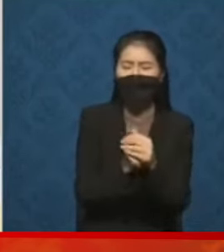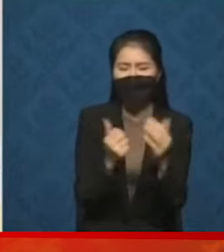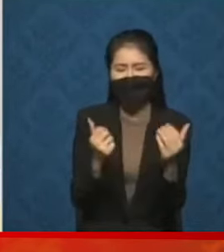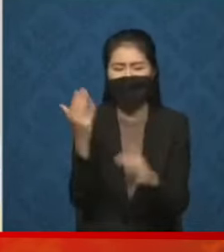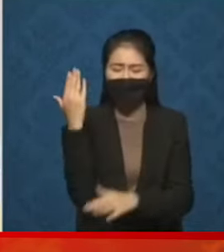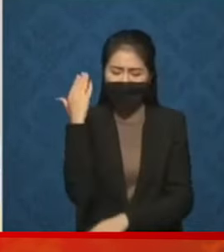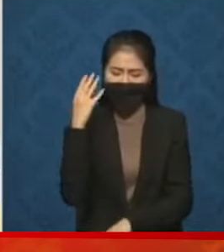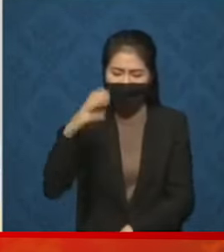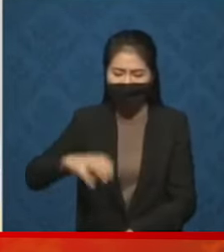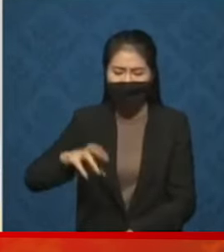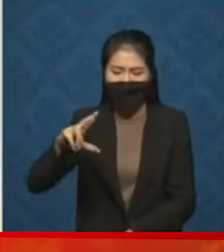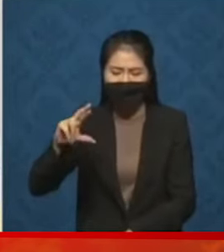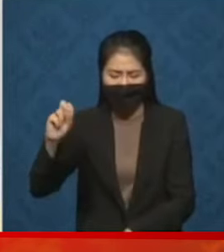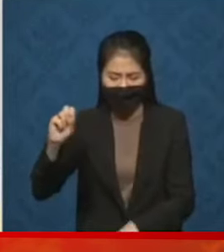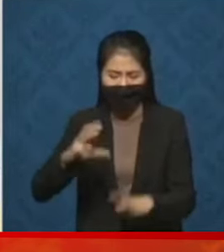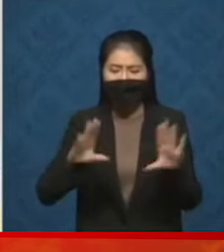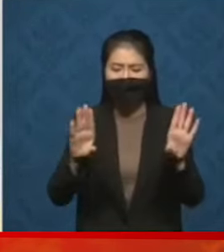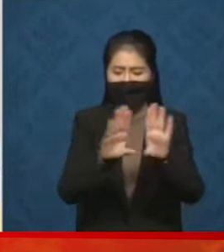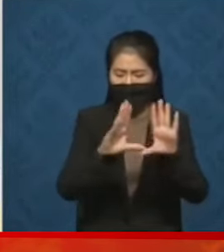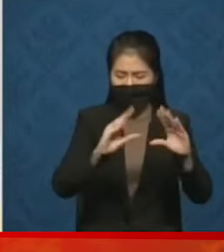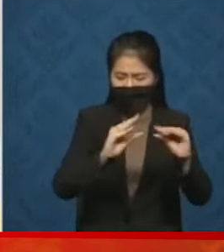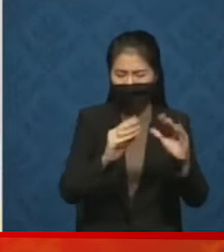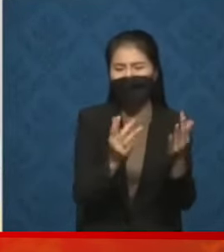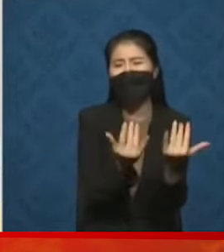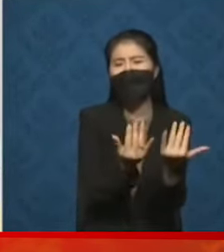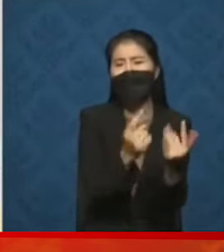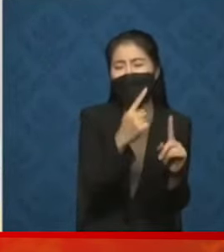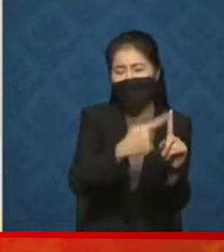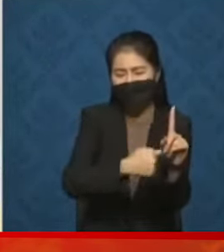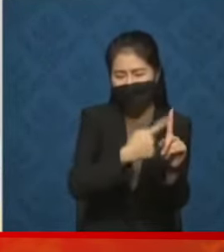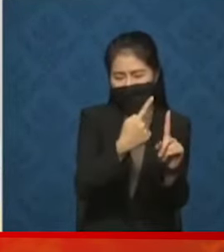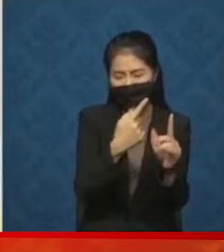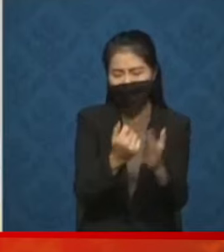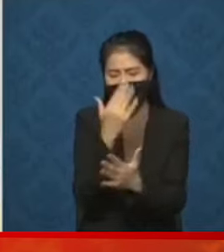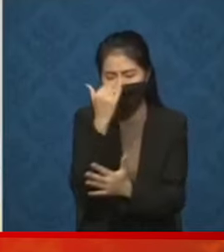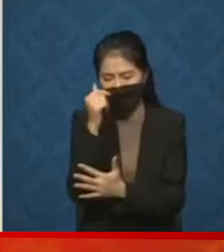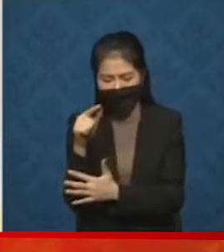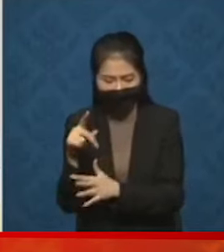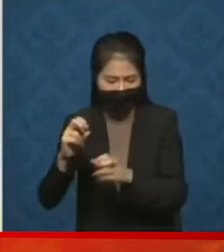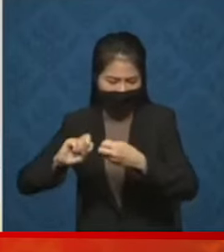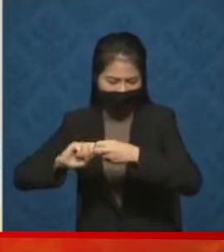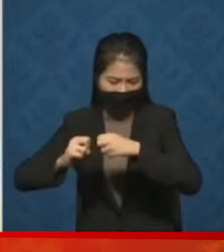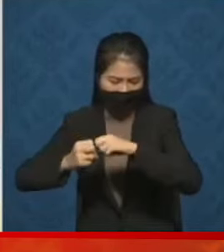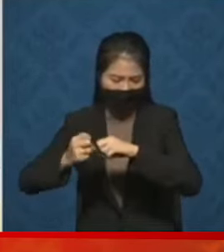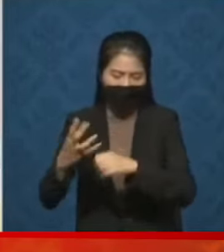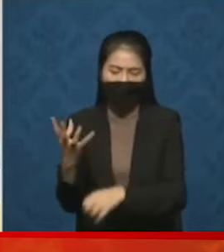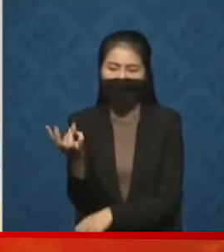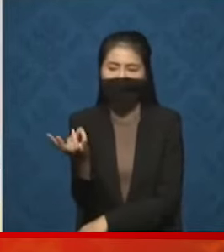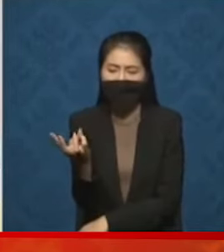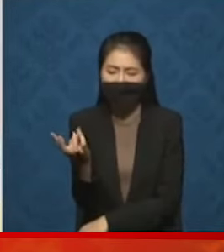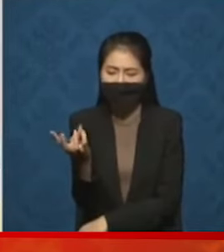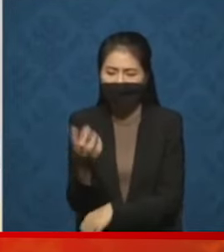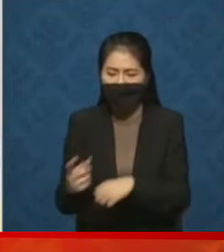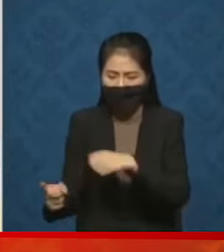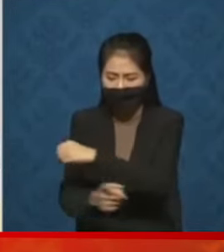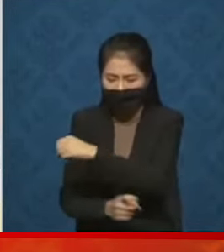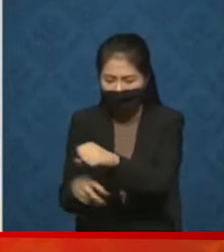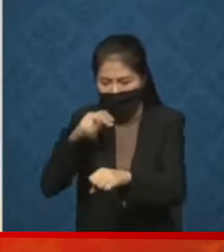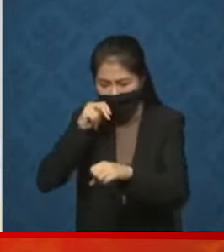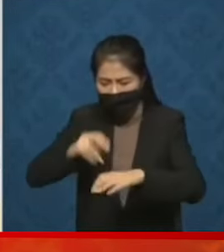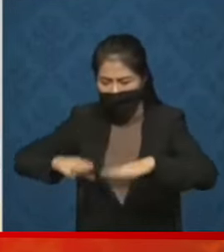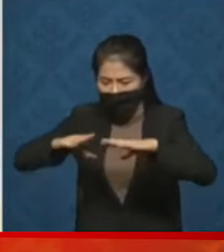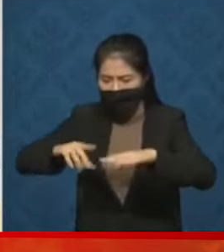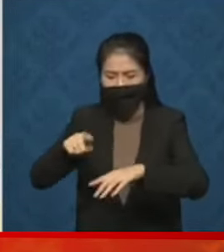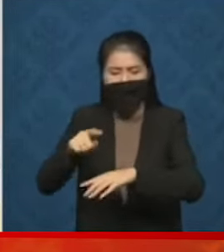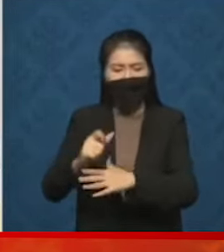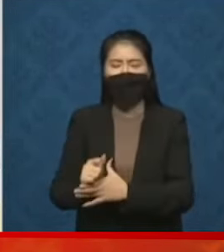ข้าวมีปัญหาข้าวมปัหาถามกระทุสดก็แล้วปรึกษาหลือก็แล้ว